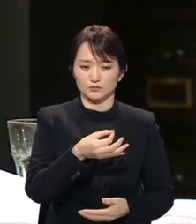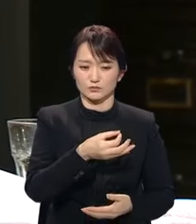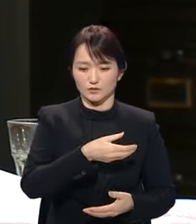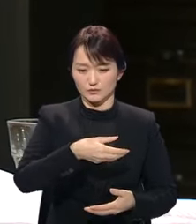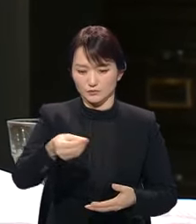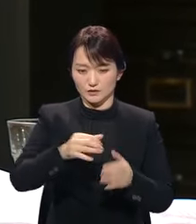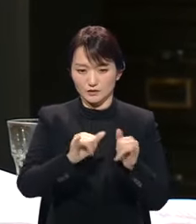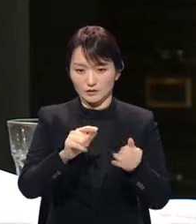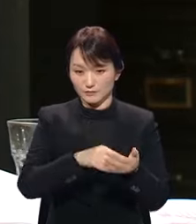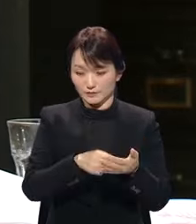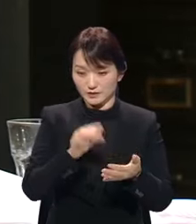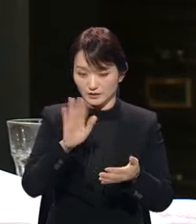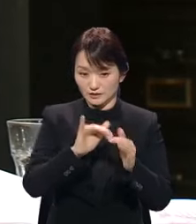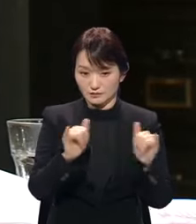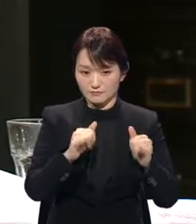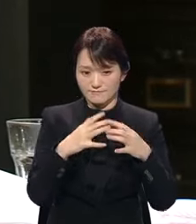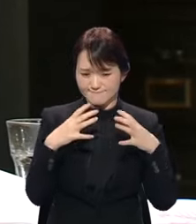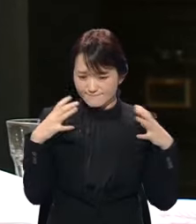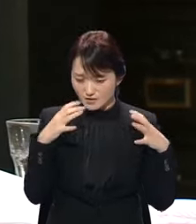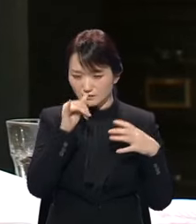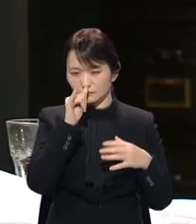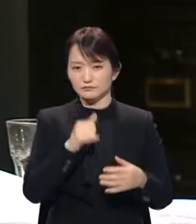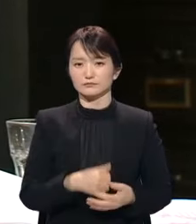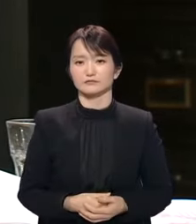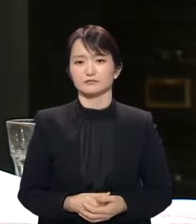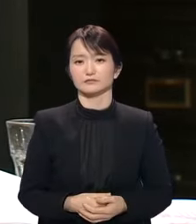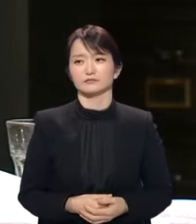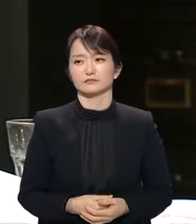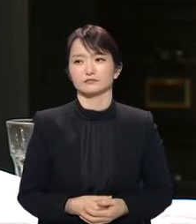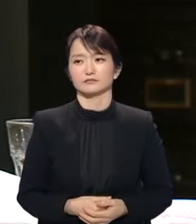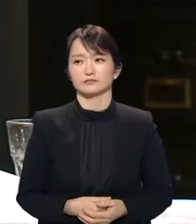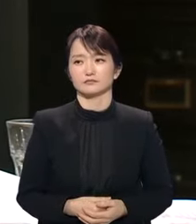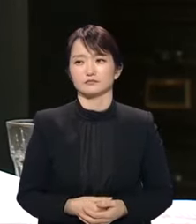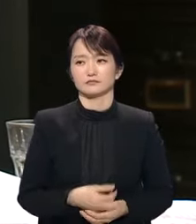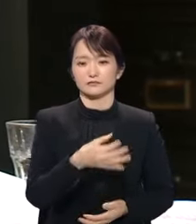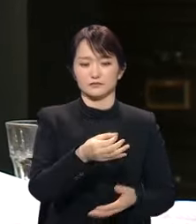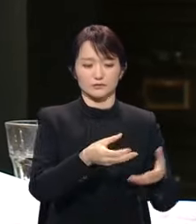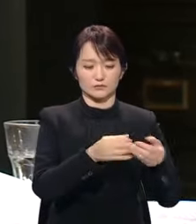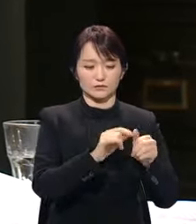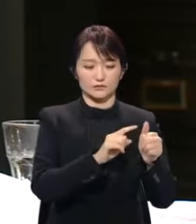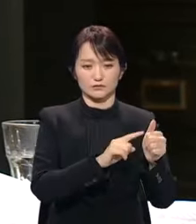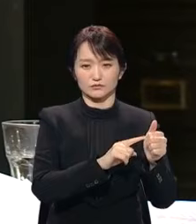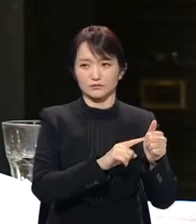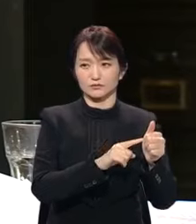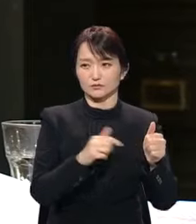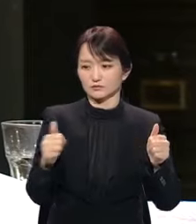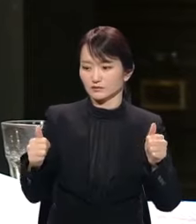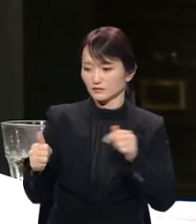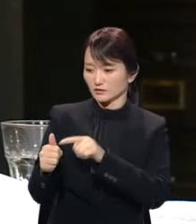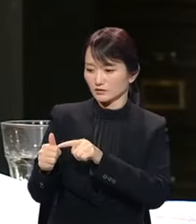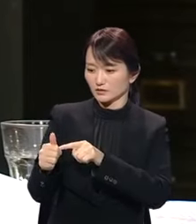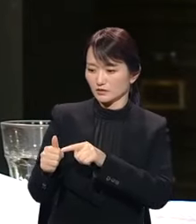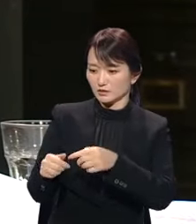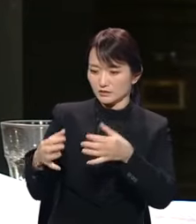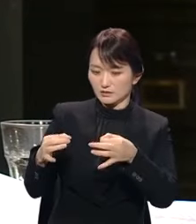자, 근데 제가 이 내용을 좀 더 취재를 해봤더니 그 사채꾼도 저자, 김모 저자의 위협에